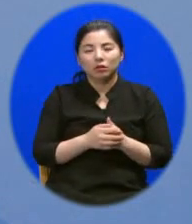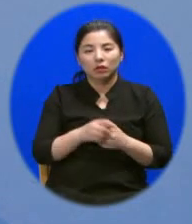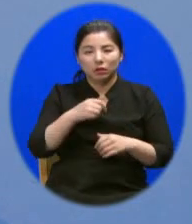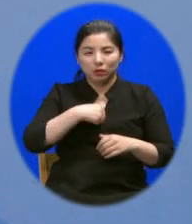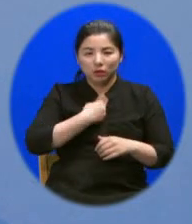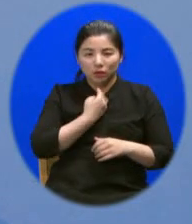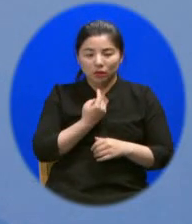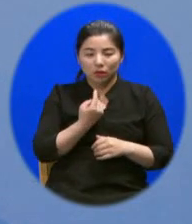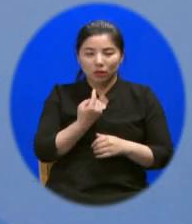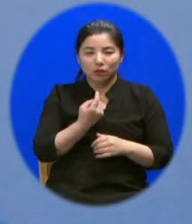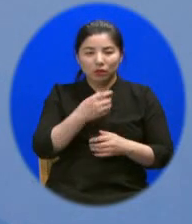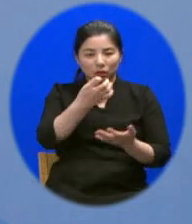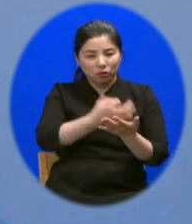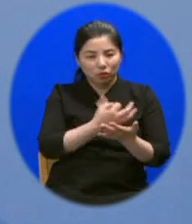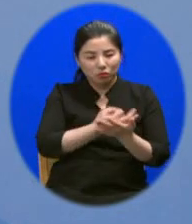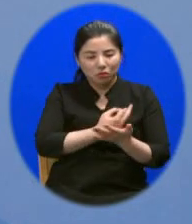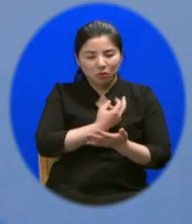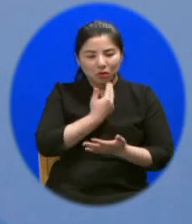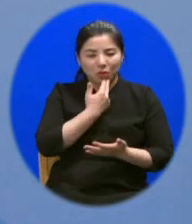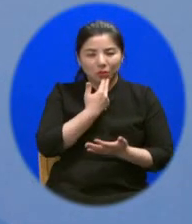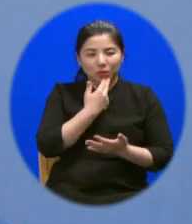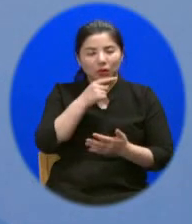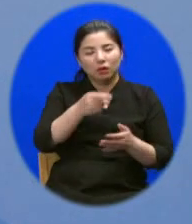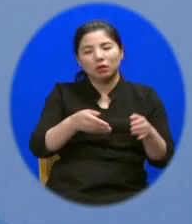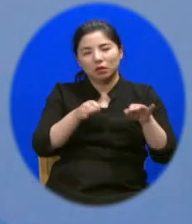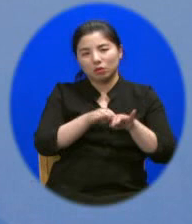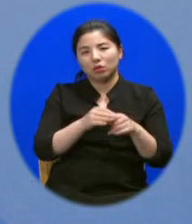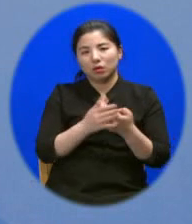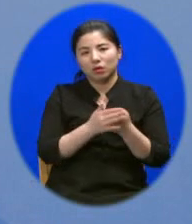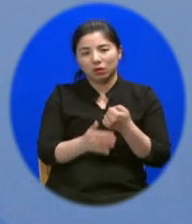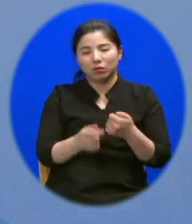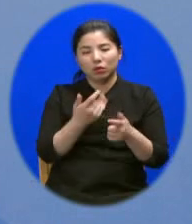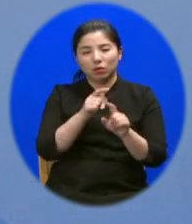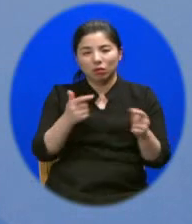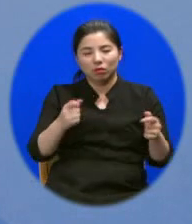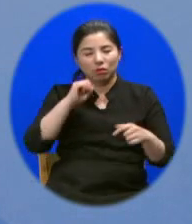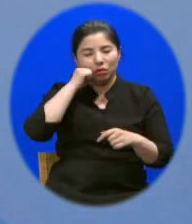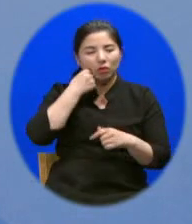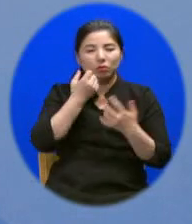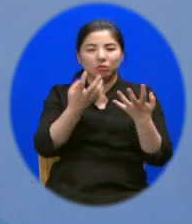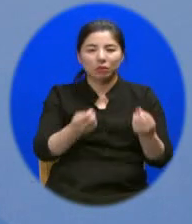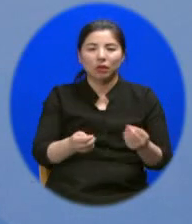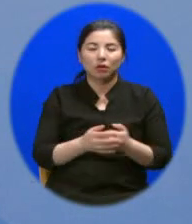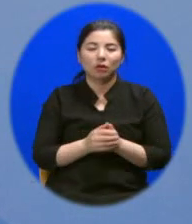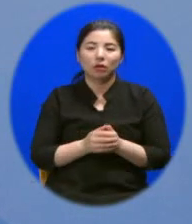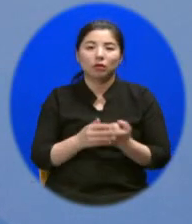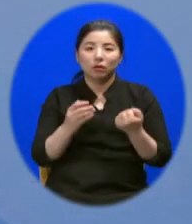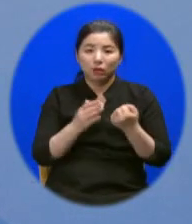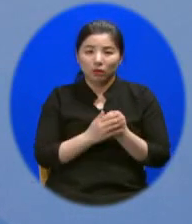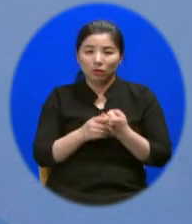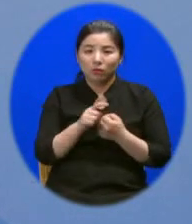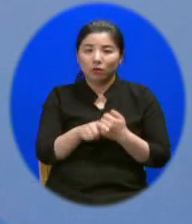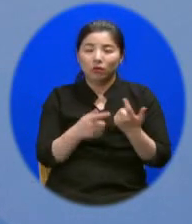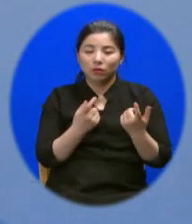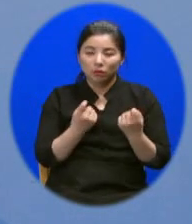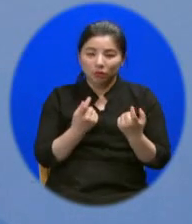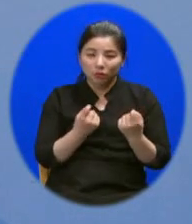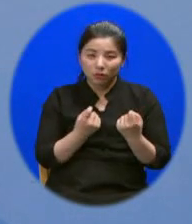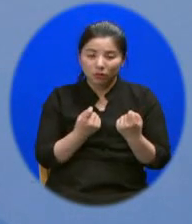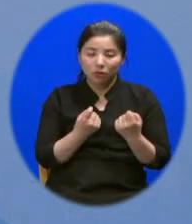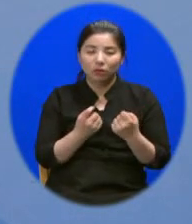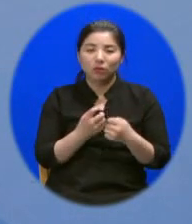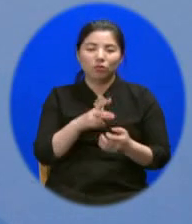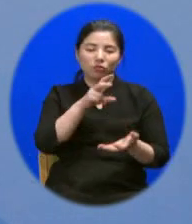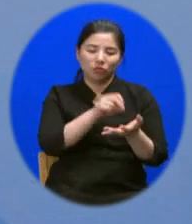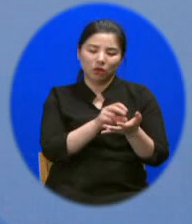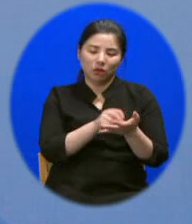시기 수반되지 않는 2와 같은 기관들이 가서 여러 가지 어려움이 많았습니다 그래서 이와 같은 그 무 그